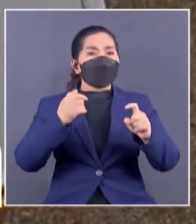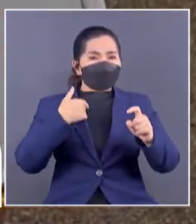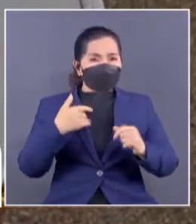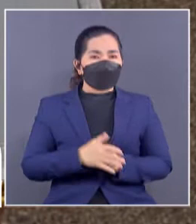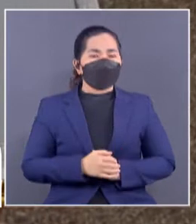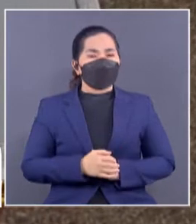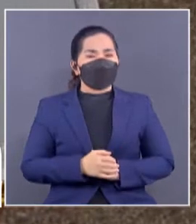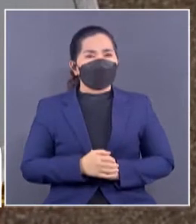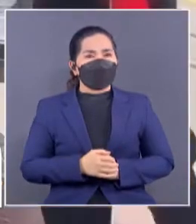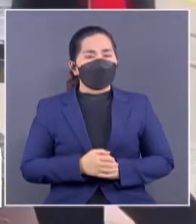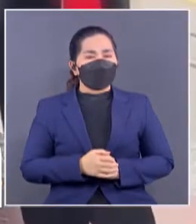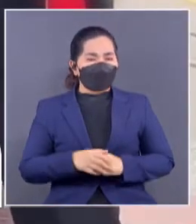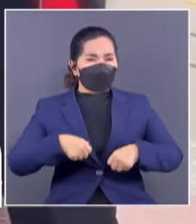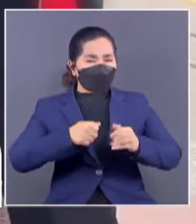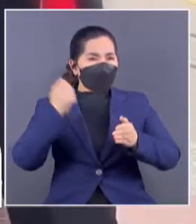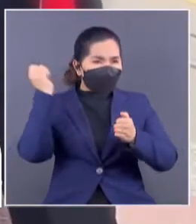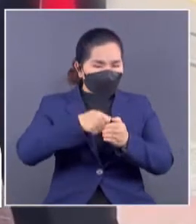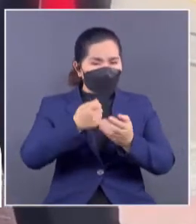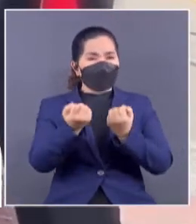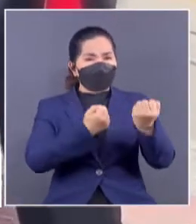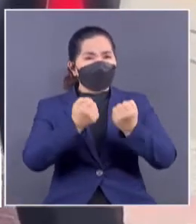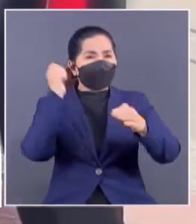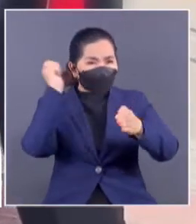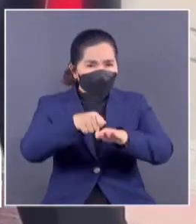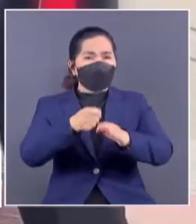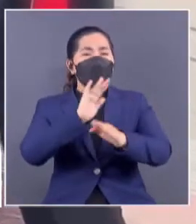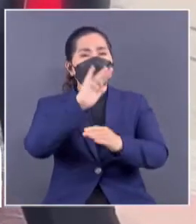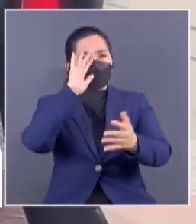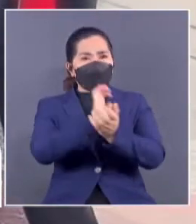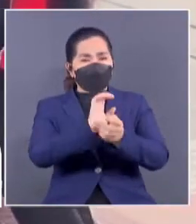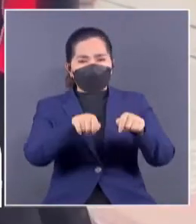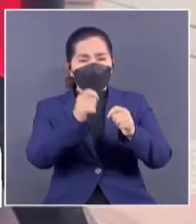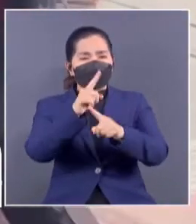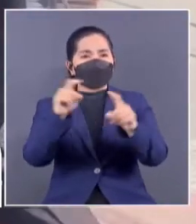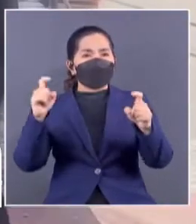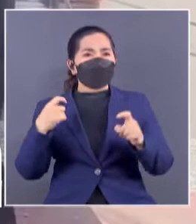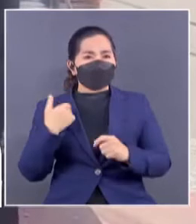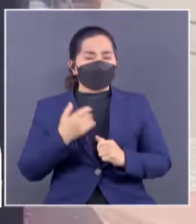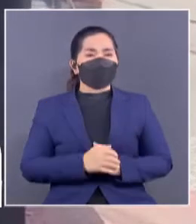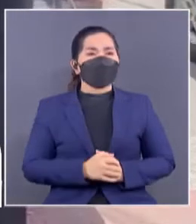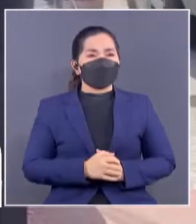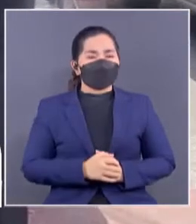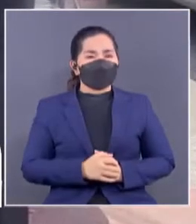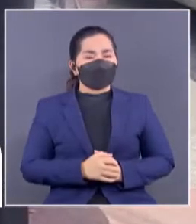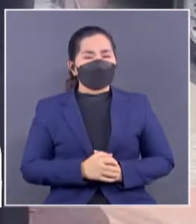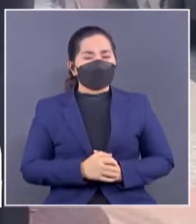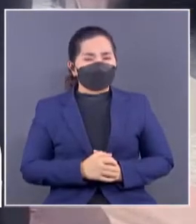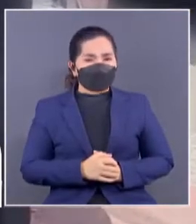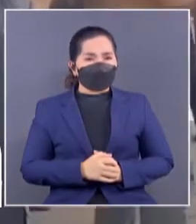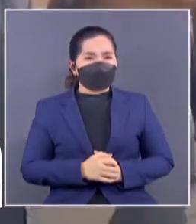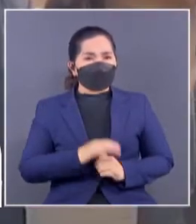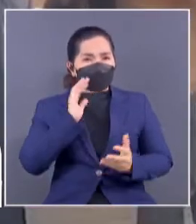ไปทุบทำลายรถจักรยานยนต์รถยนต์ของกลางรถสายตรวจที่จอดอยู่หน้าโรงพักได้รับความเสียหายแล้วก็ทำร้ายเจ้าหน้าที่ด้วย